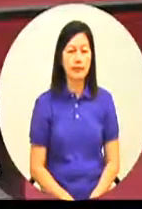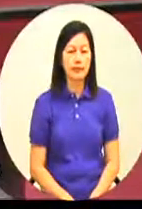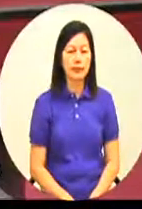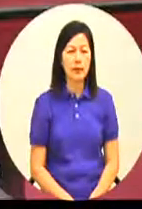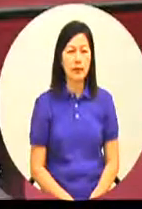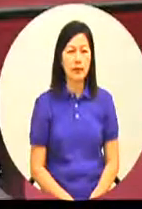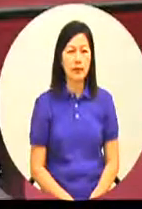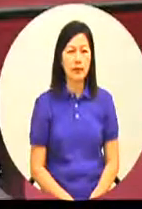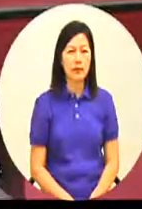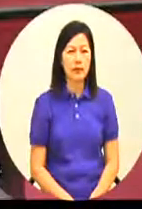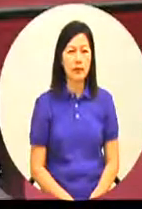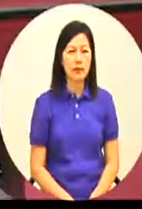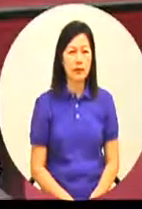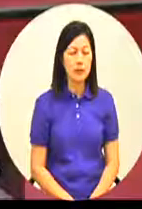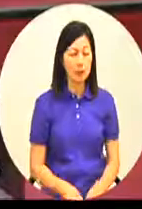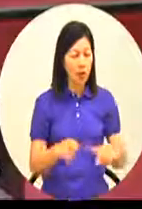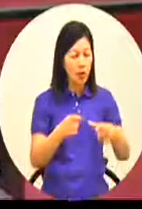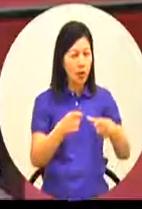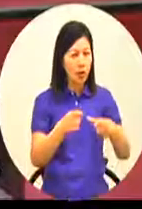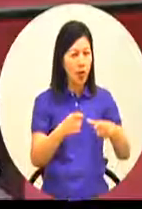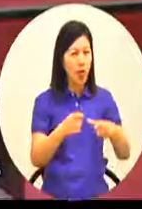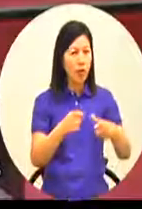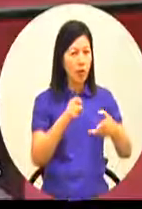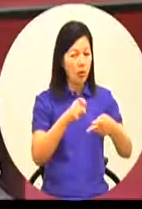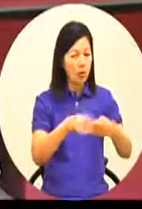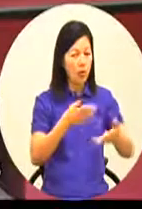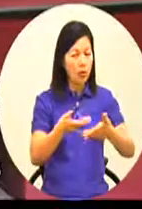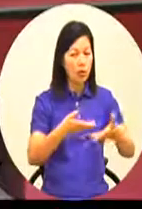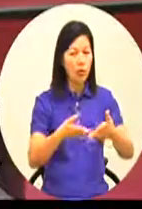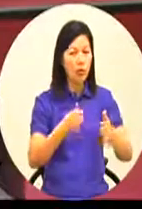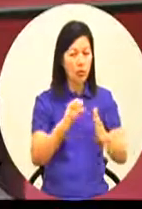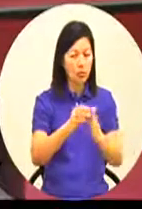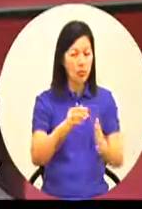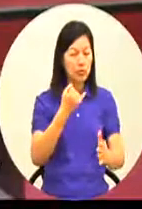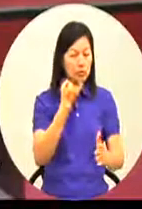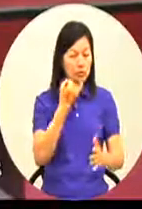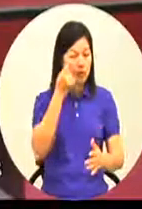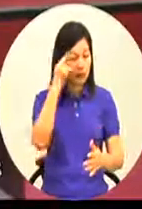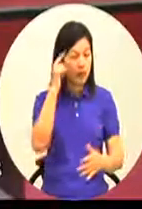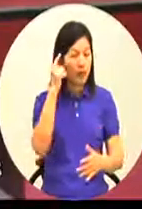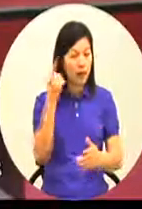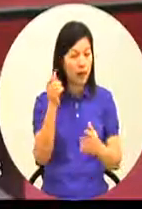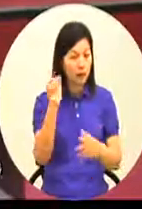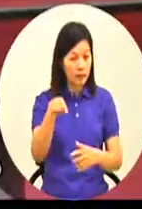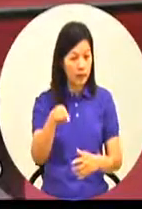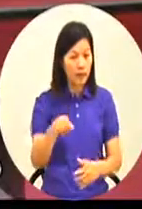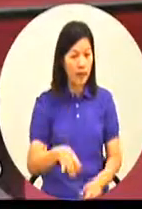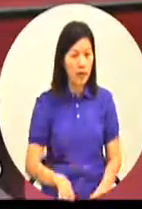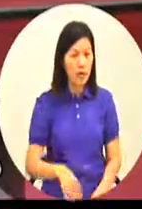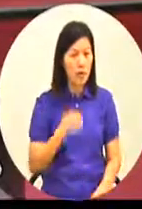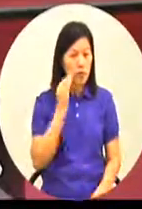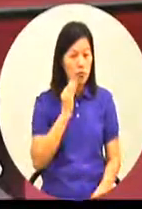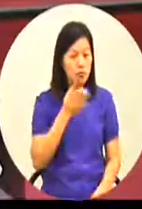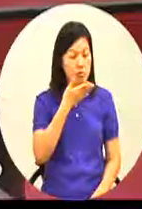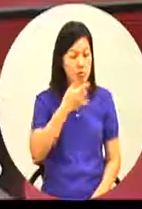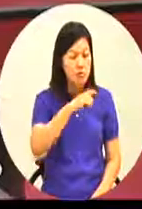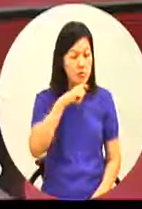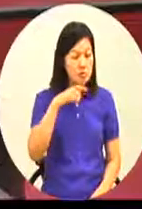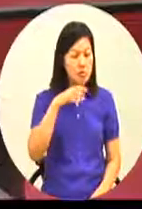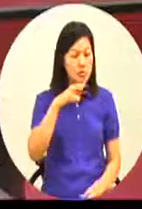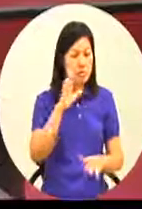上，我们公务局是可以认同这样的想法嘛，只要是不是变成私有占